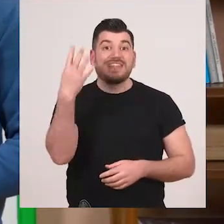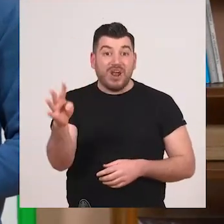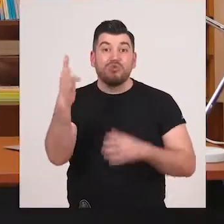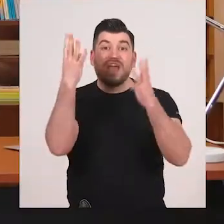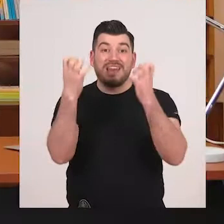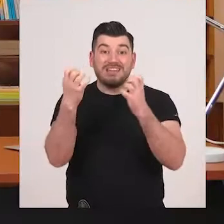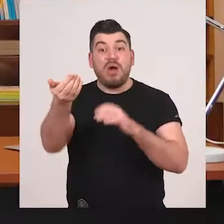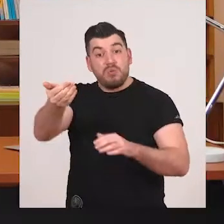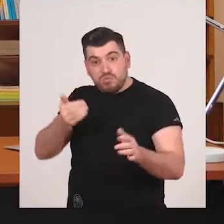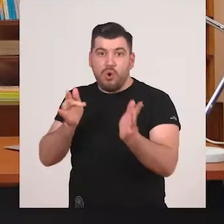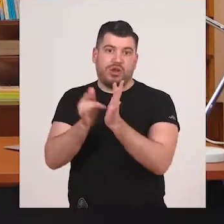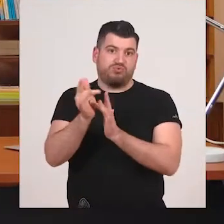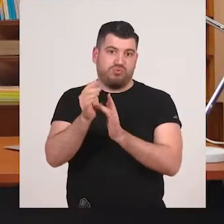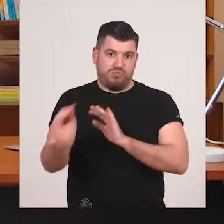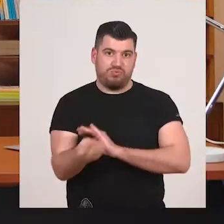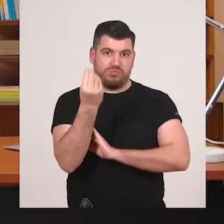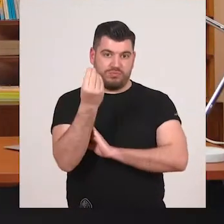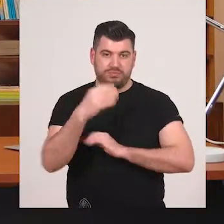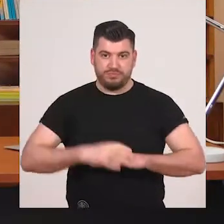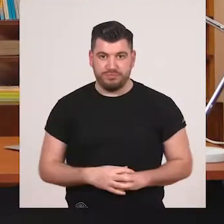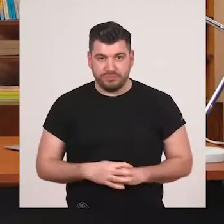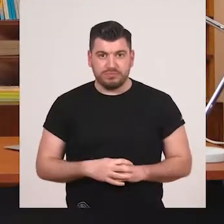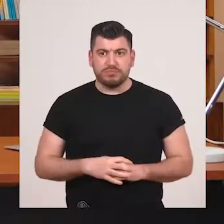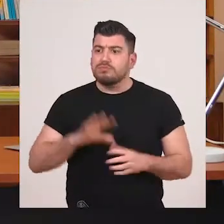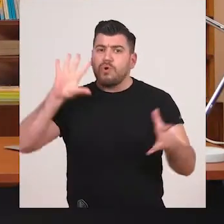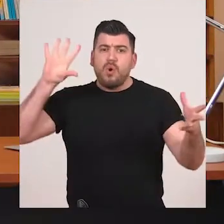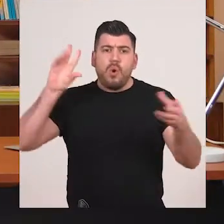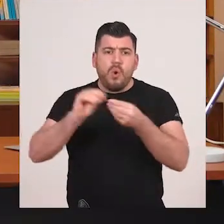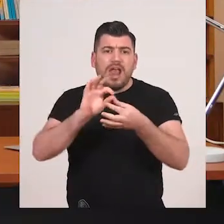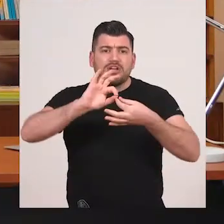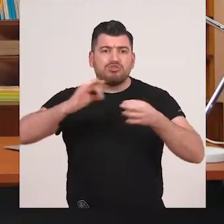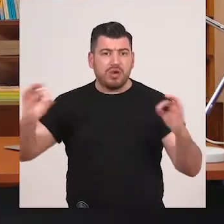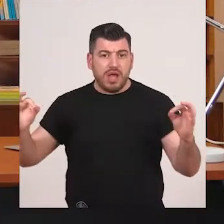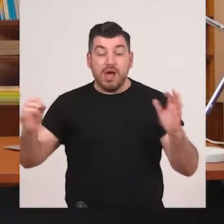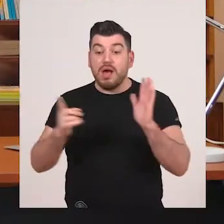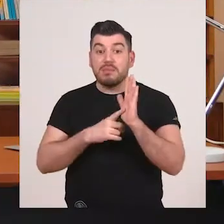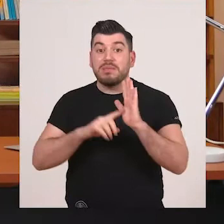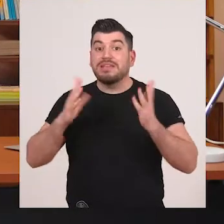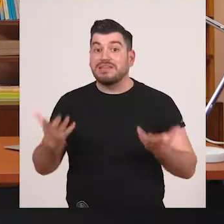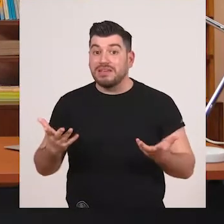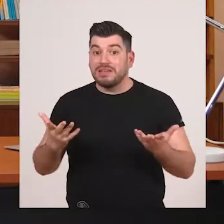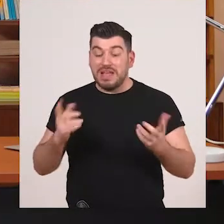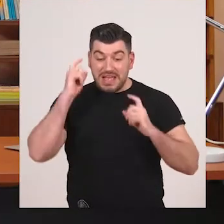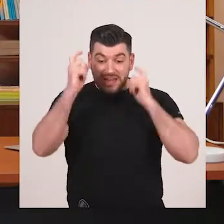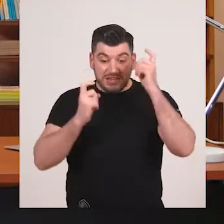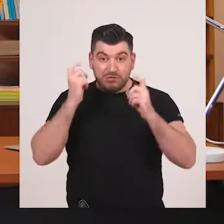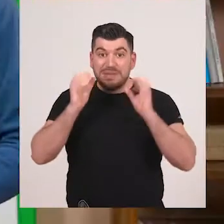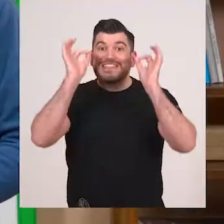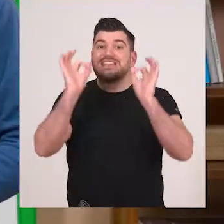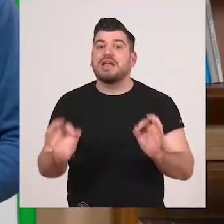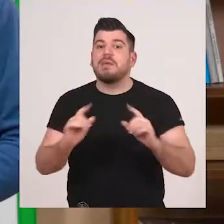π.Χ. Όμως κάθε ιστορικό γεγονός πρέπει να το εξετάζουμε μέσα σε ένα συγκεκριμένο